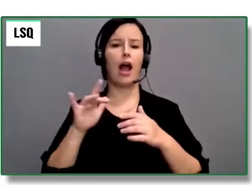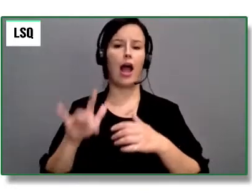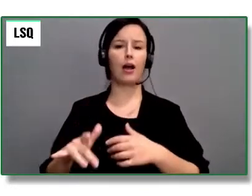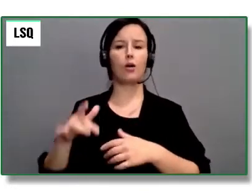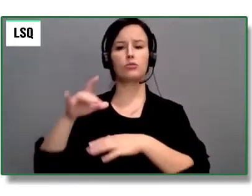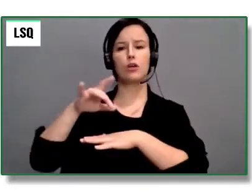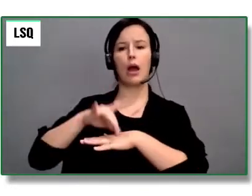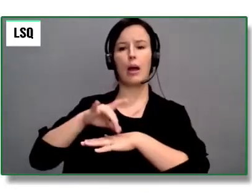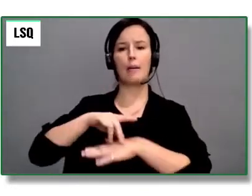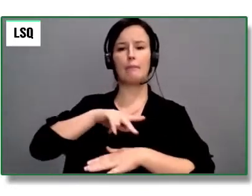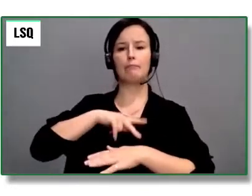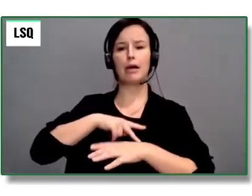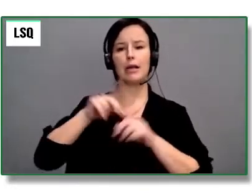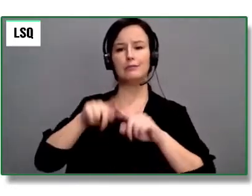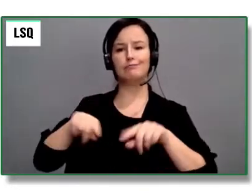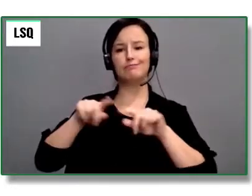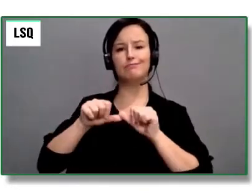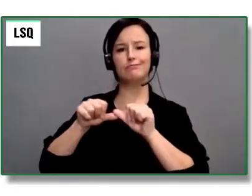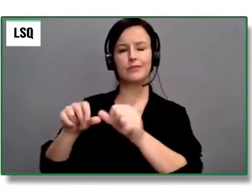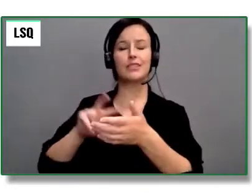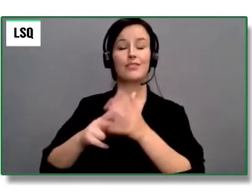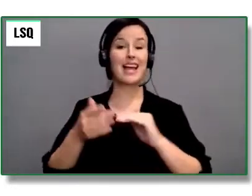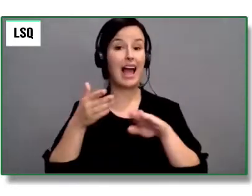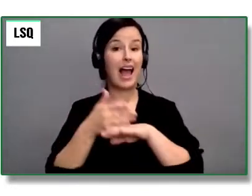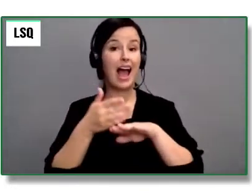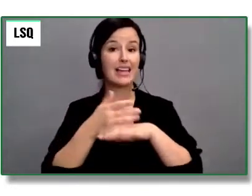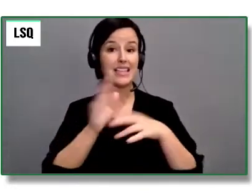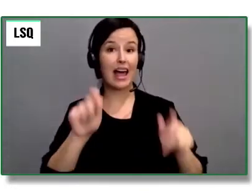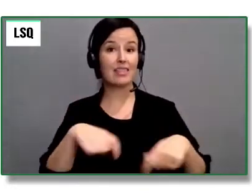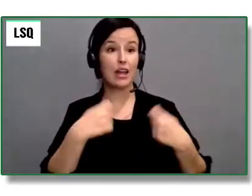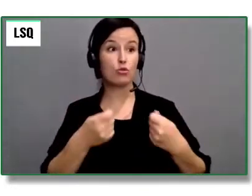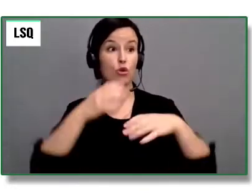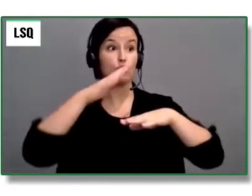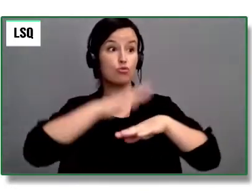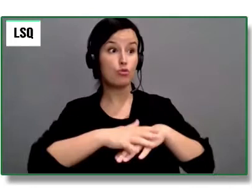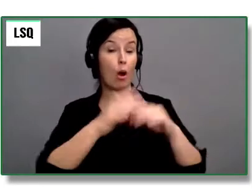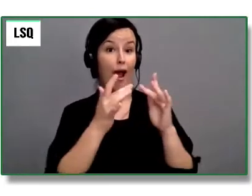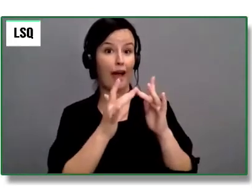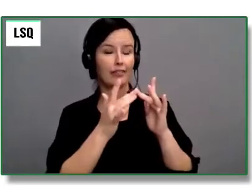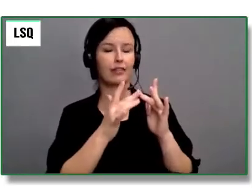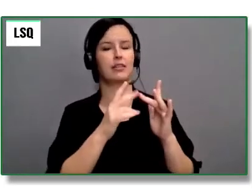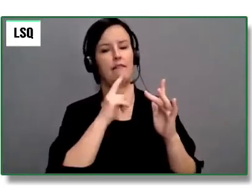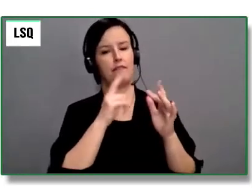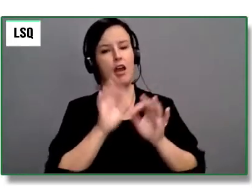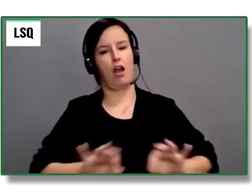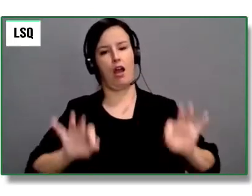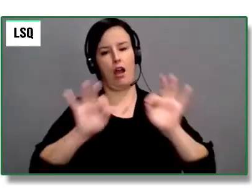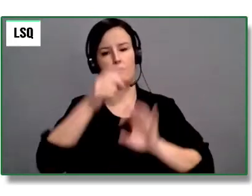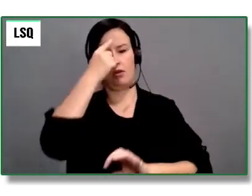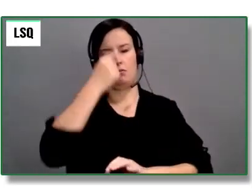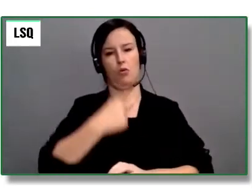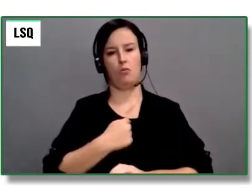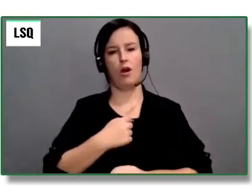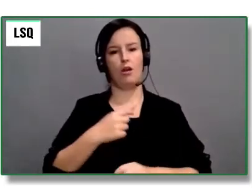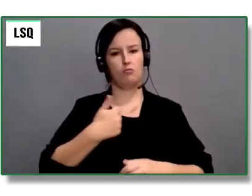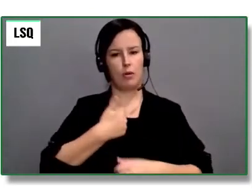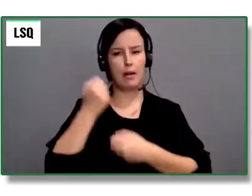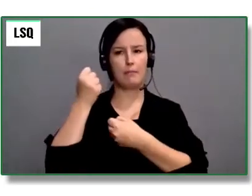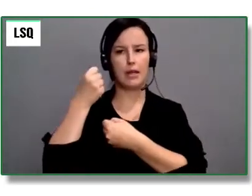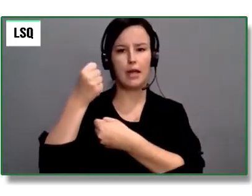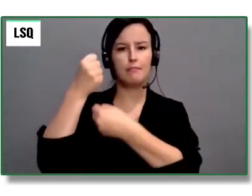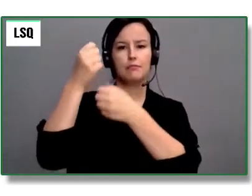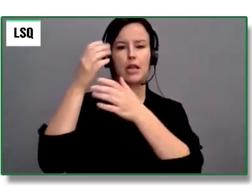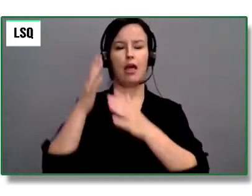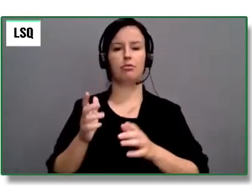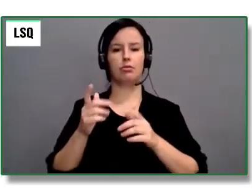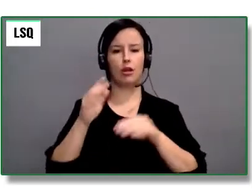moi, accès à la nature virtuellement, c'est très important. Je suis militante, éducatrice, consultante.